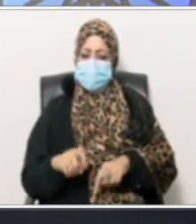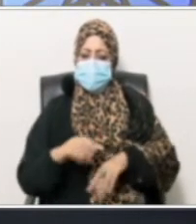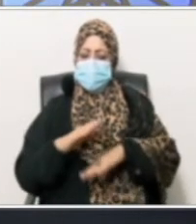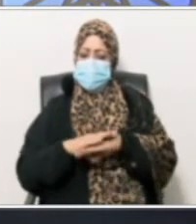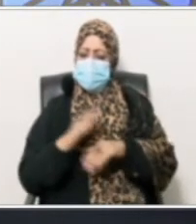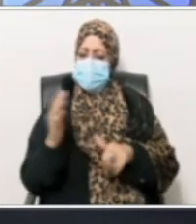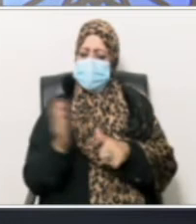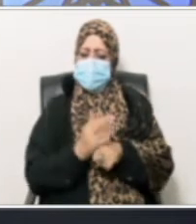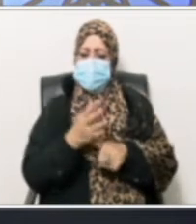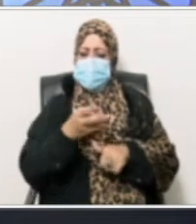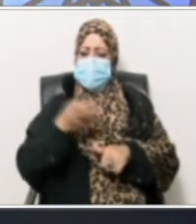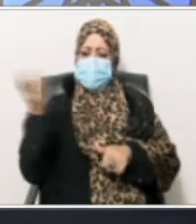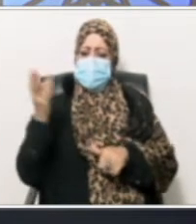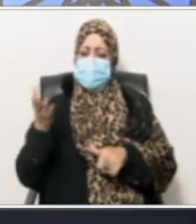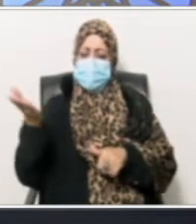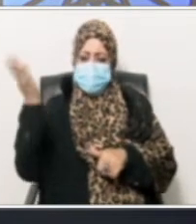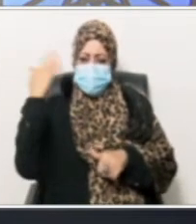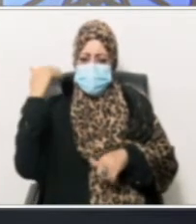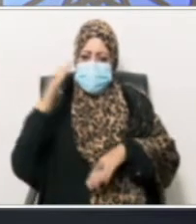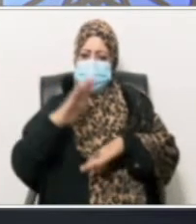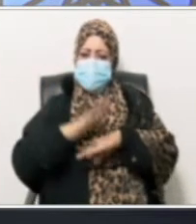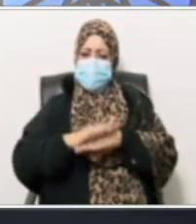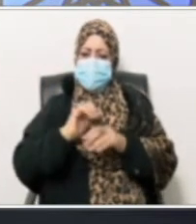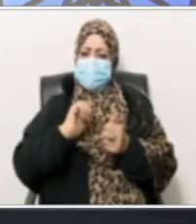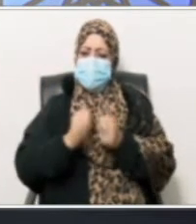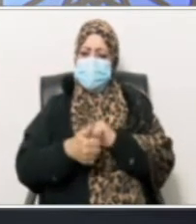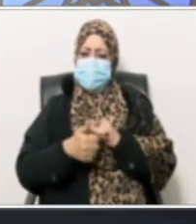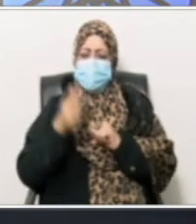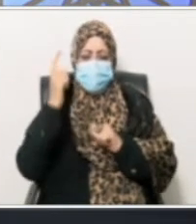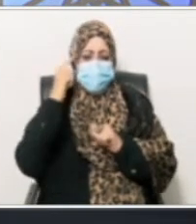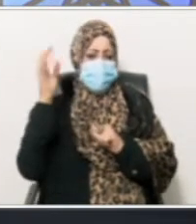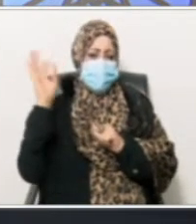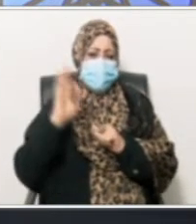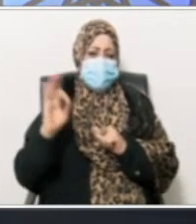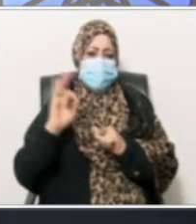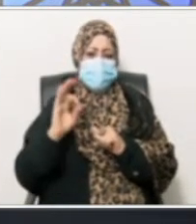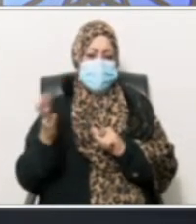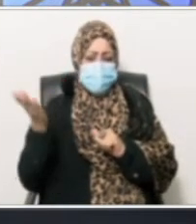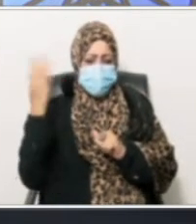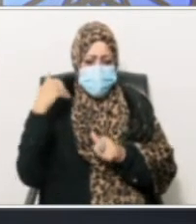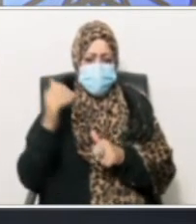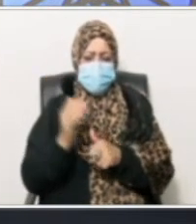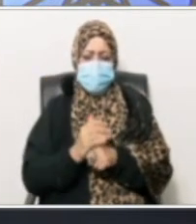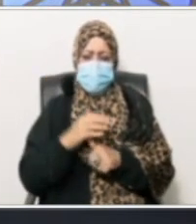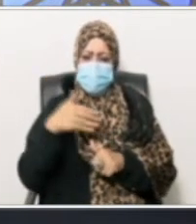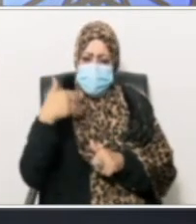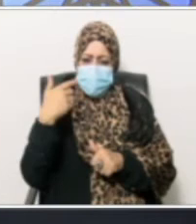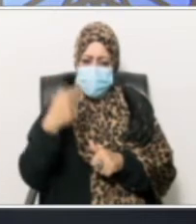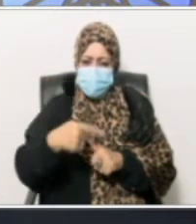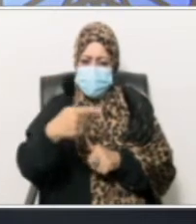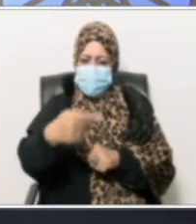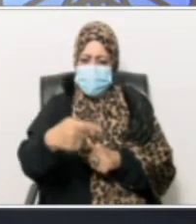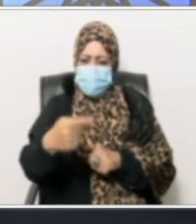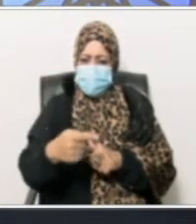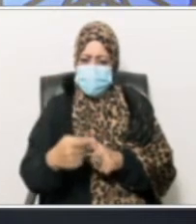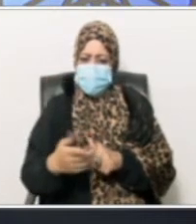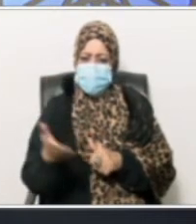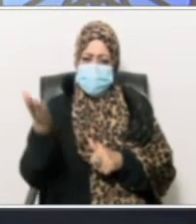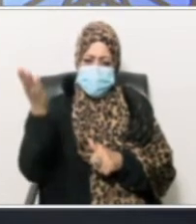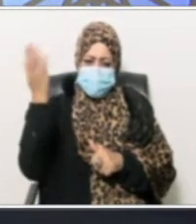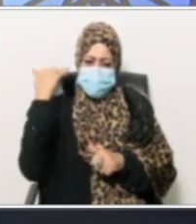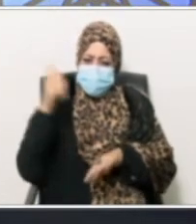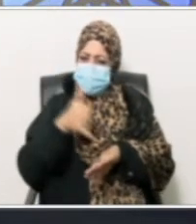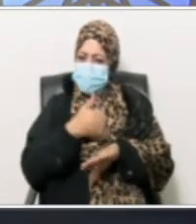ولكن تبين له بعد فترة أن كامل لم يقولوا الحقيقة